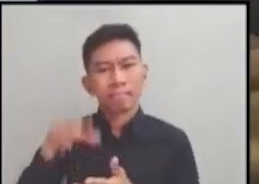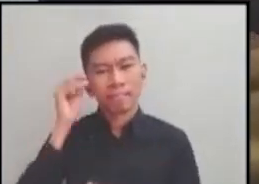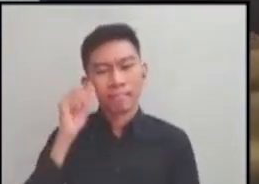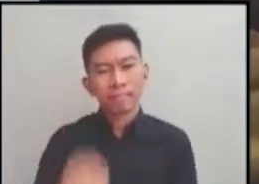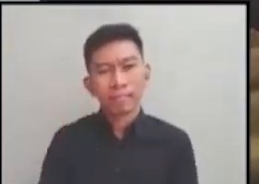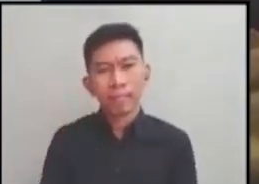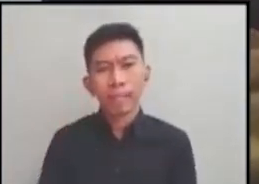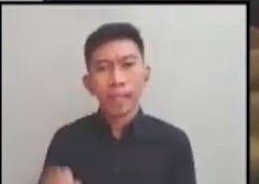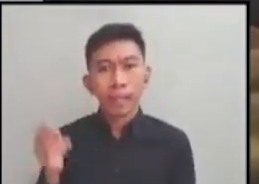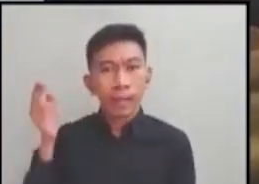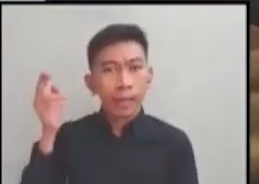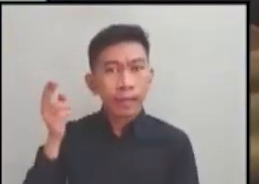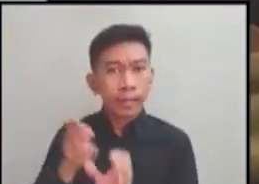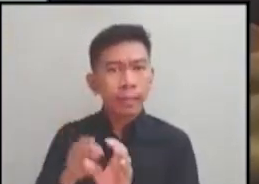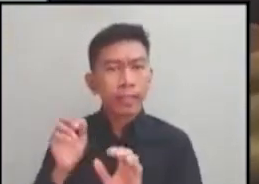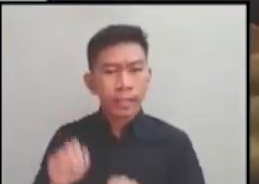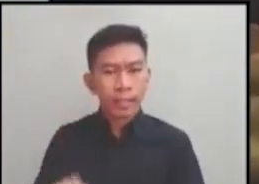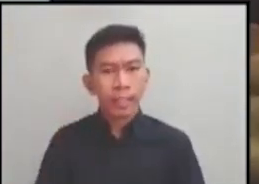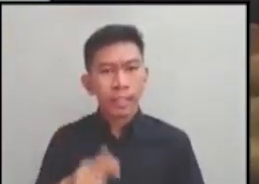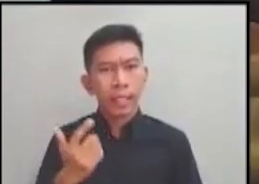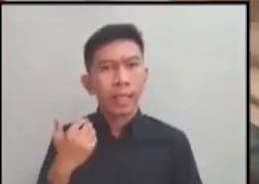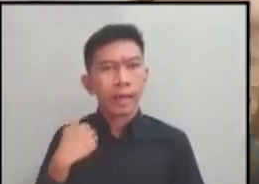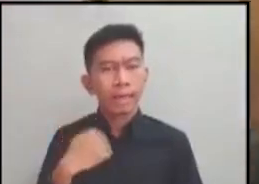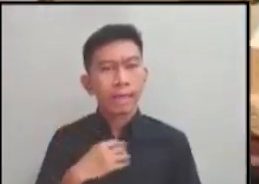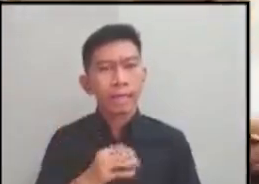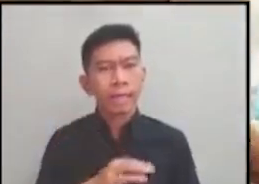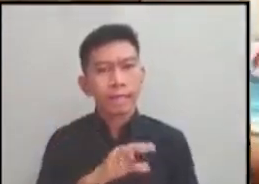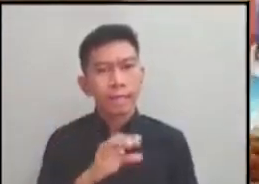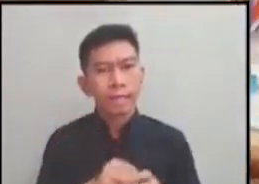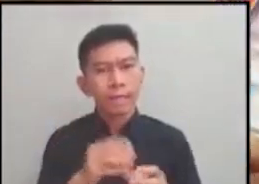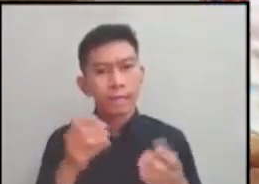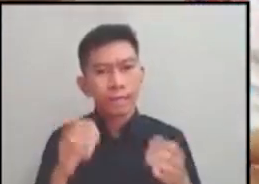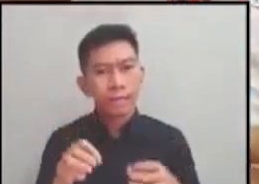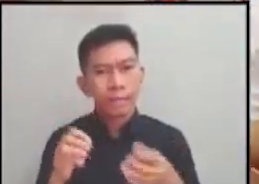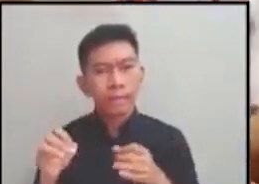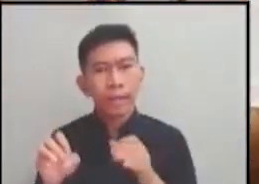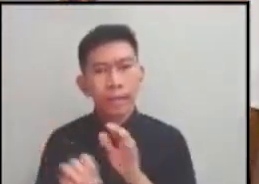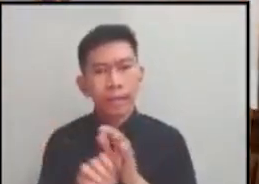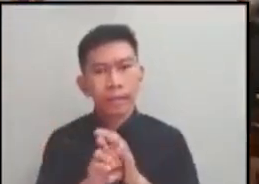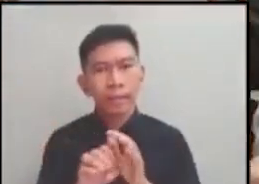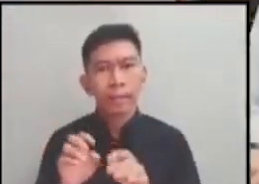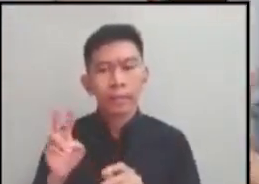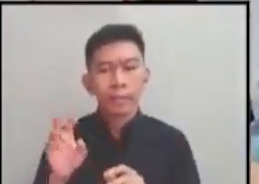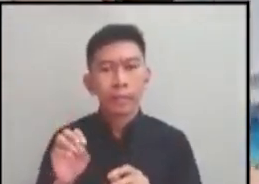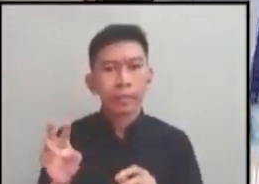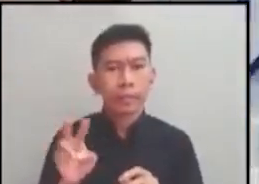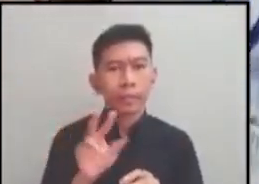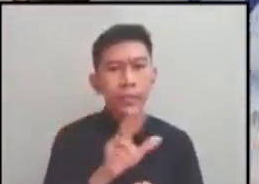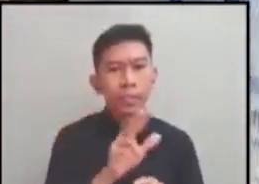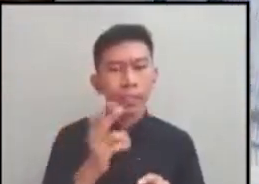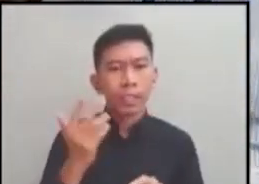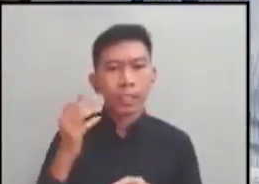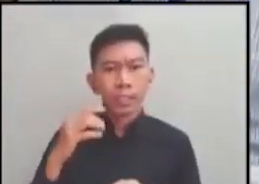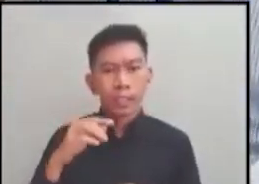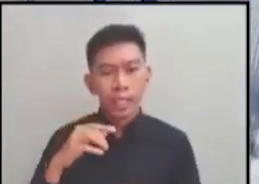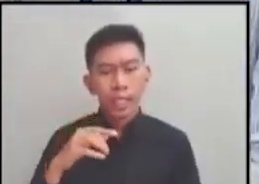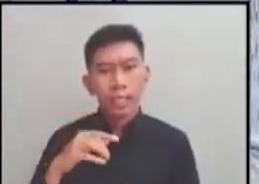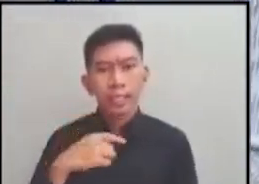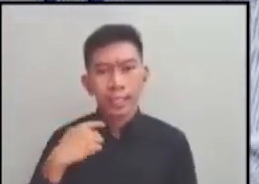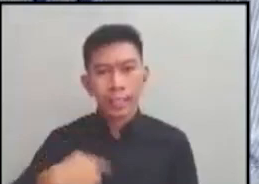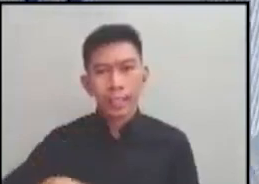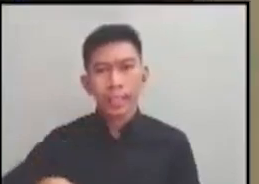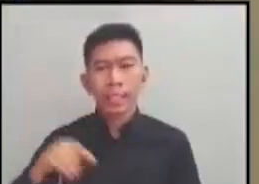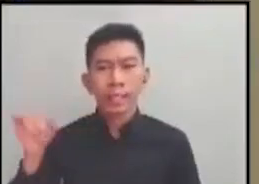events, kabilang na ang 2023 China International Import Expo na isa sa pinakamalaking taunang exhibition para sa